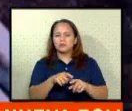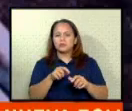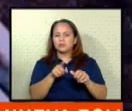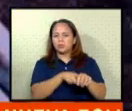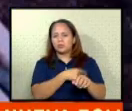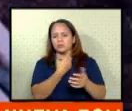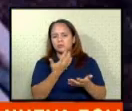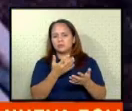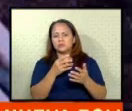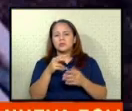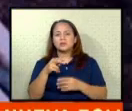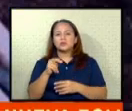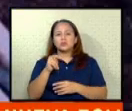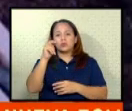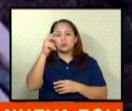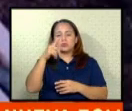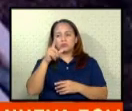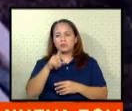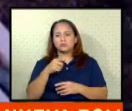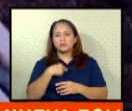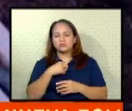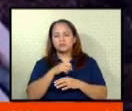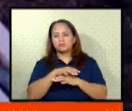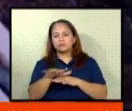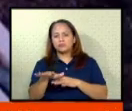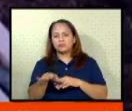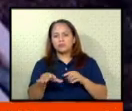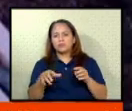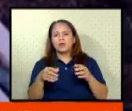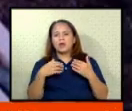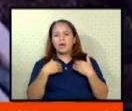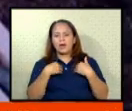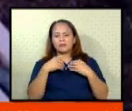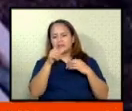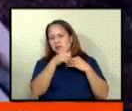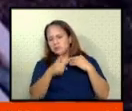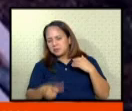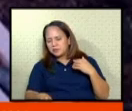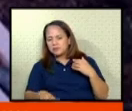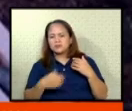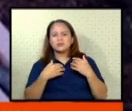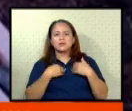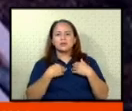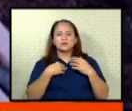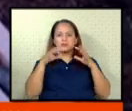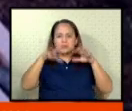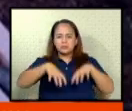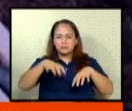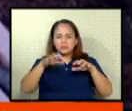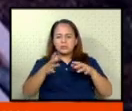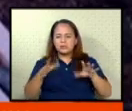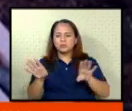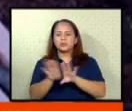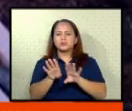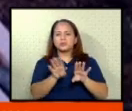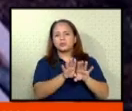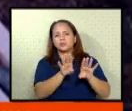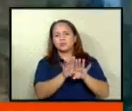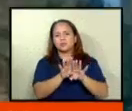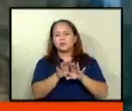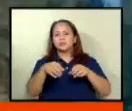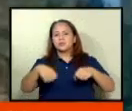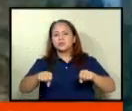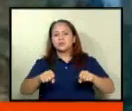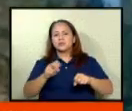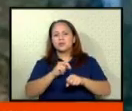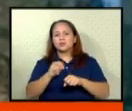sa Hilagang Luzon, kung saan mas ramdam ang epekto ng habagat na nagdudulot ng landslide. Ang mga pag-ulan, sarado pa rin sa mga